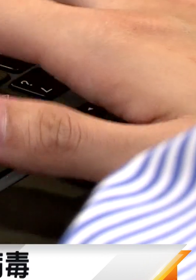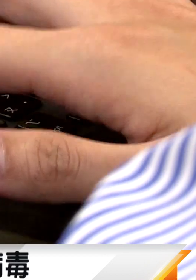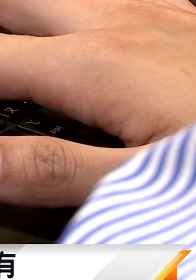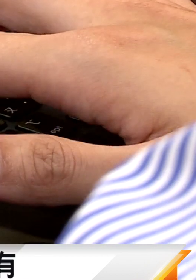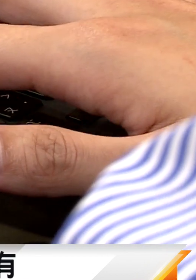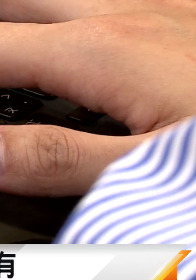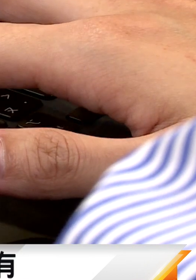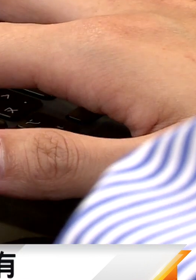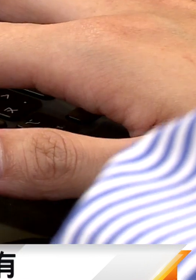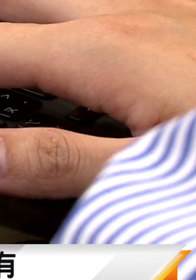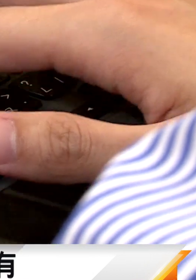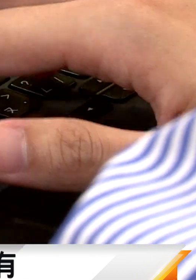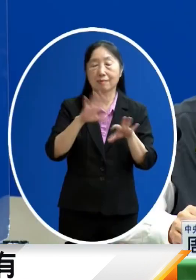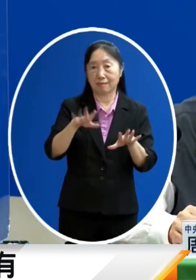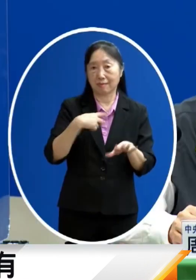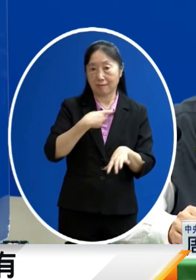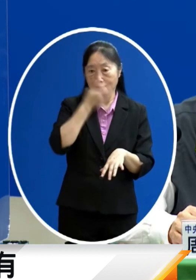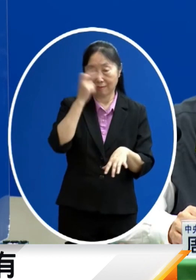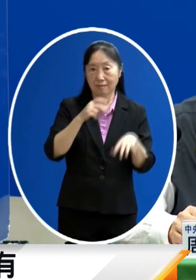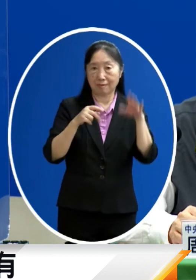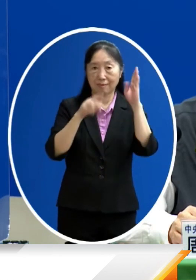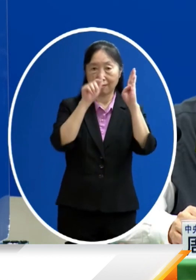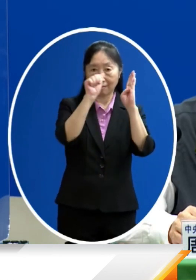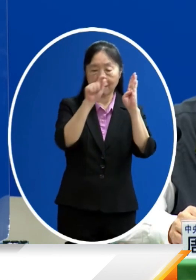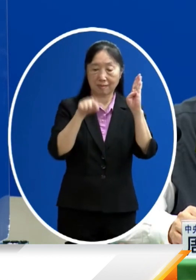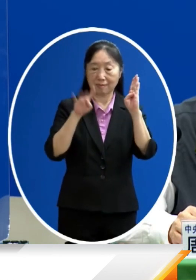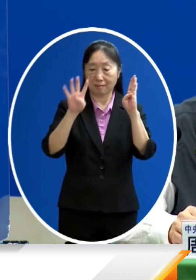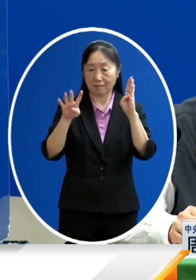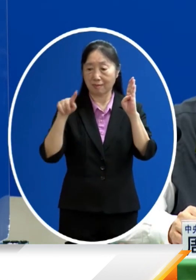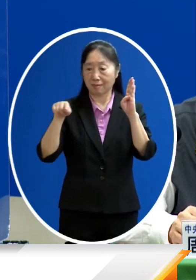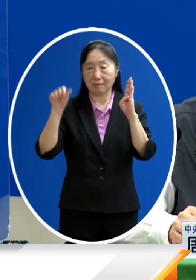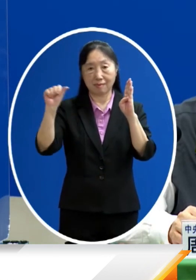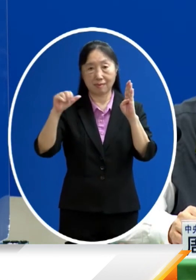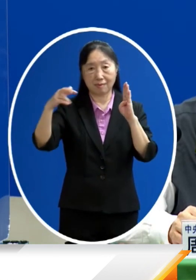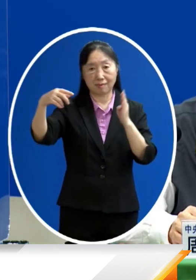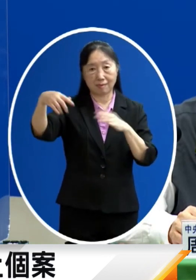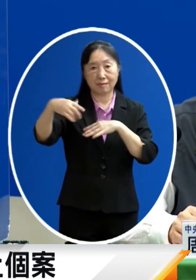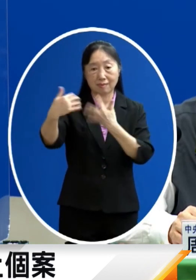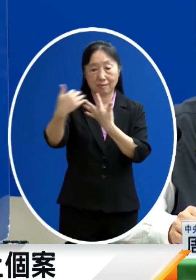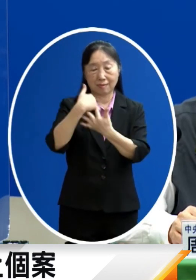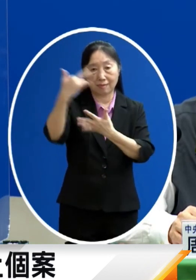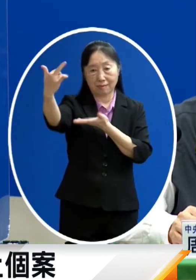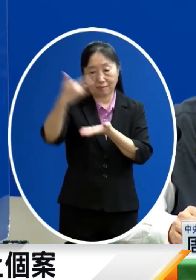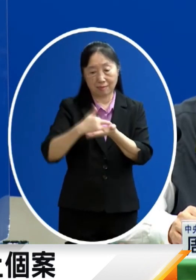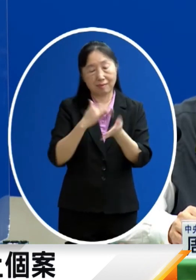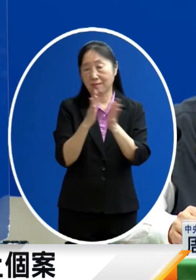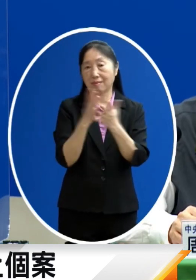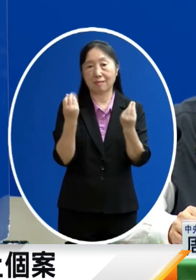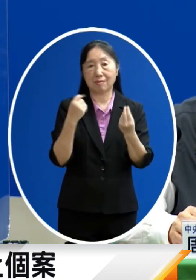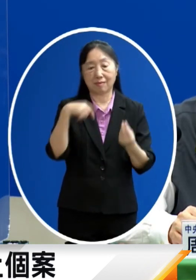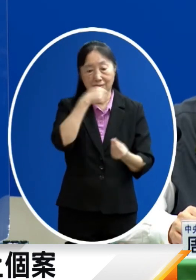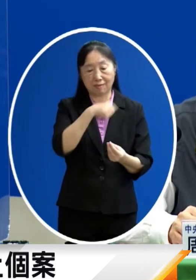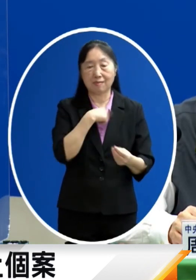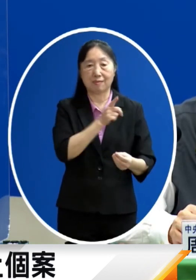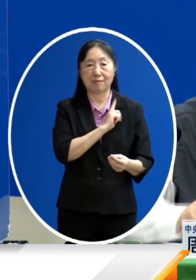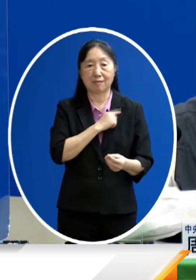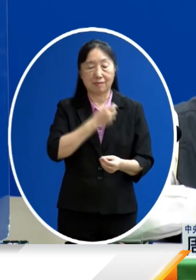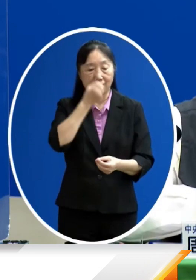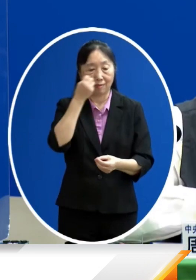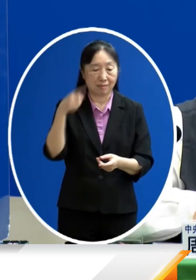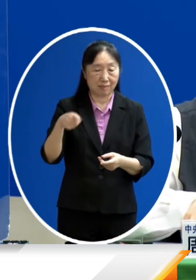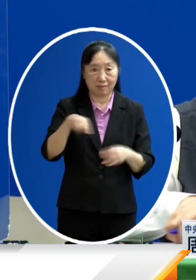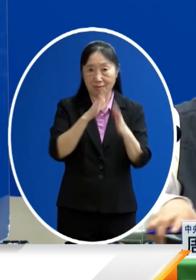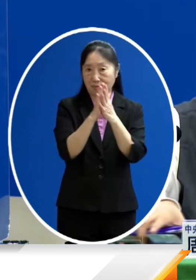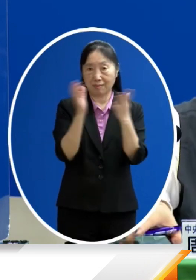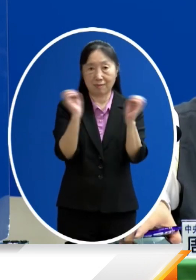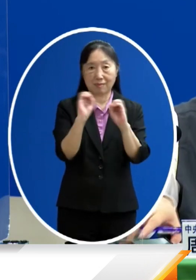前来讲，我们还没有发现有 BA.4 或 BA.5 入侵哈，这个不管是境外移入或本土个案的这个检